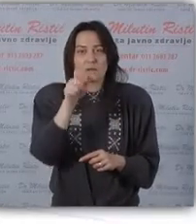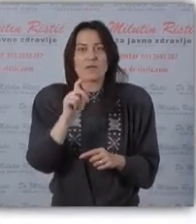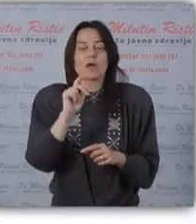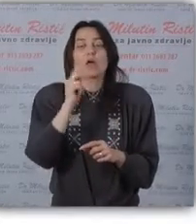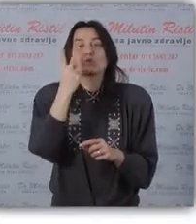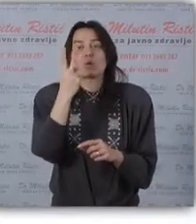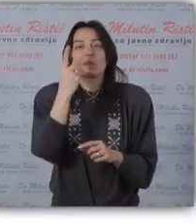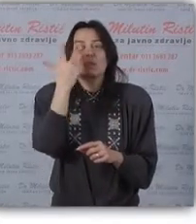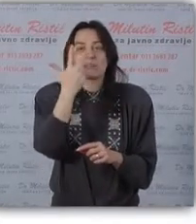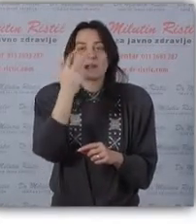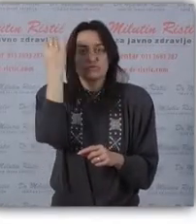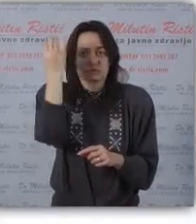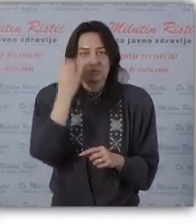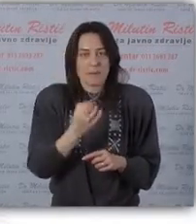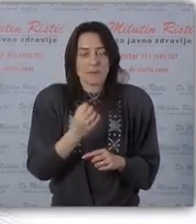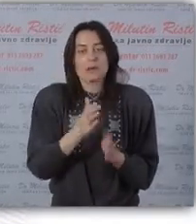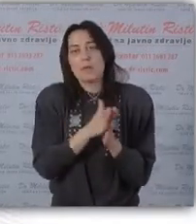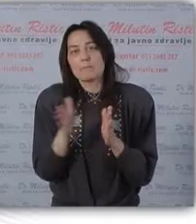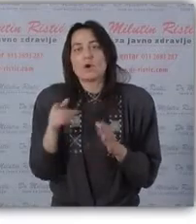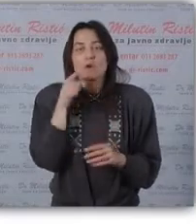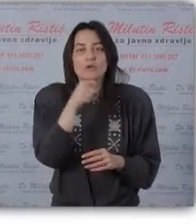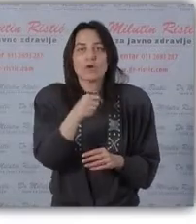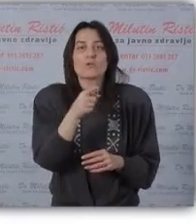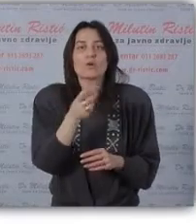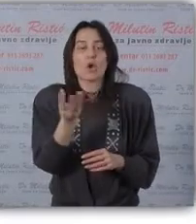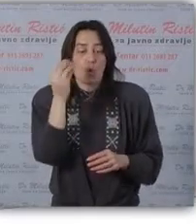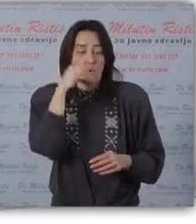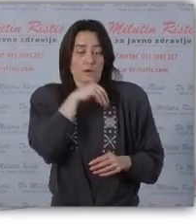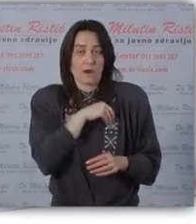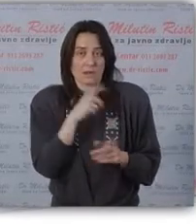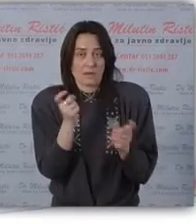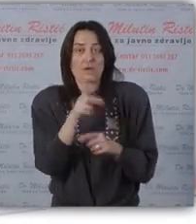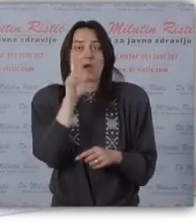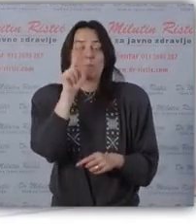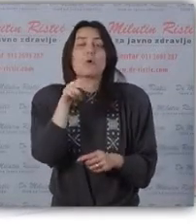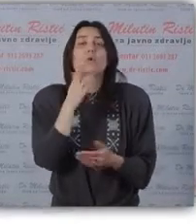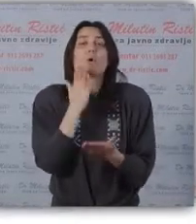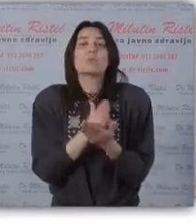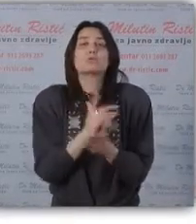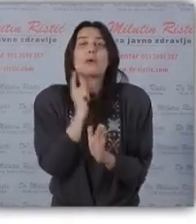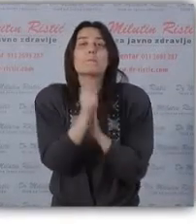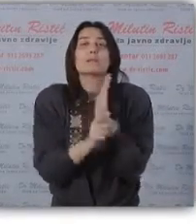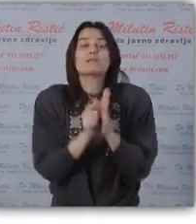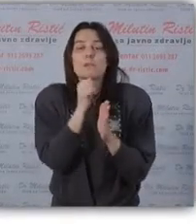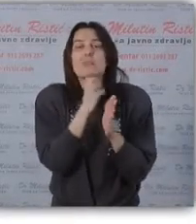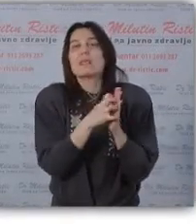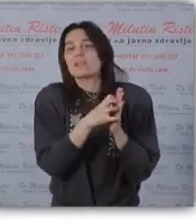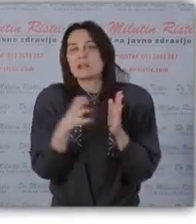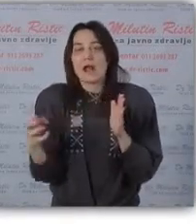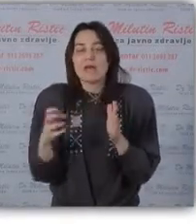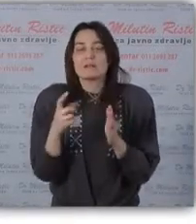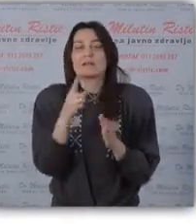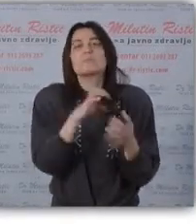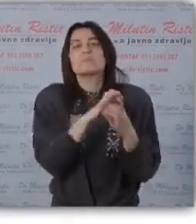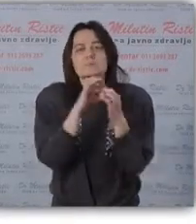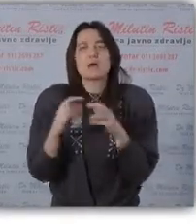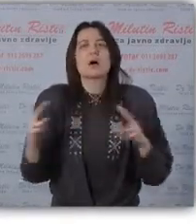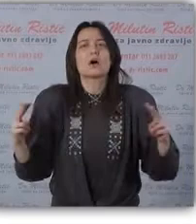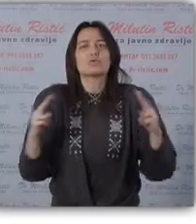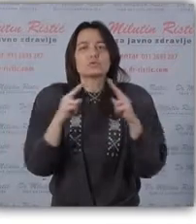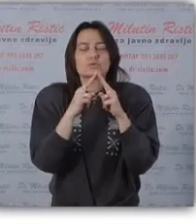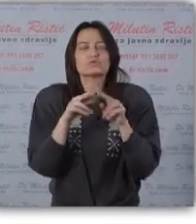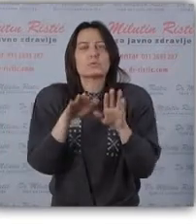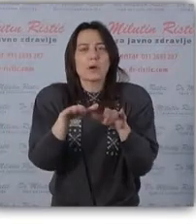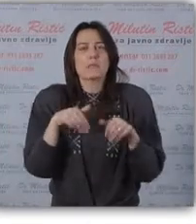blok drugog i trećeg stepena. Pored ovoga, ugradnje sa pacemakera mogu da budu i privremeni i trajni. Najčešće